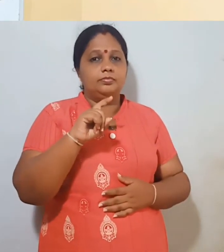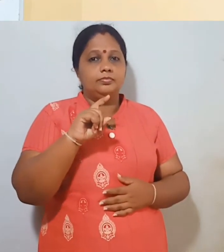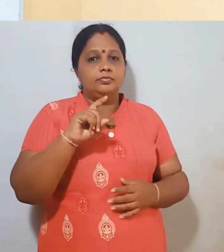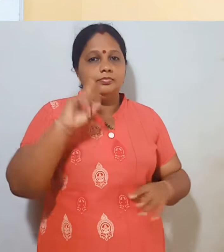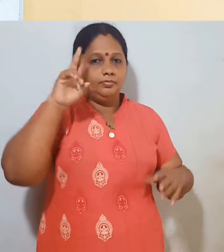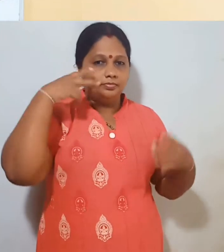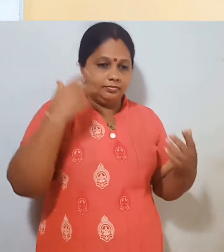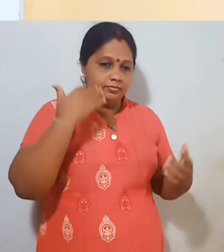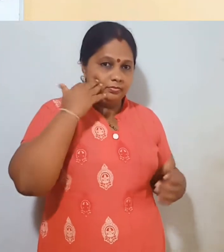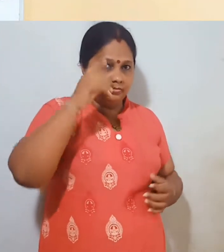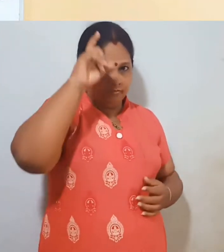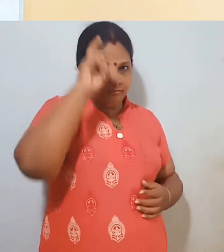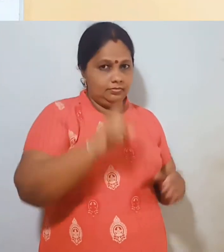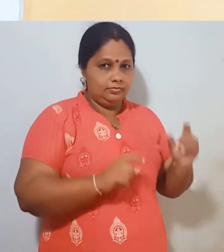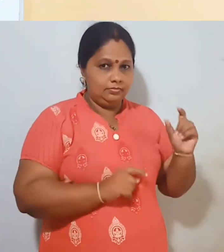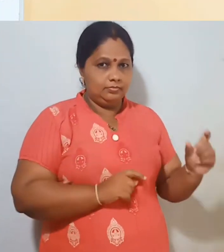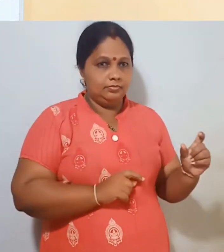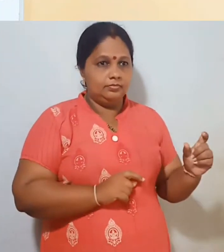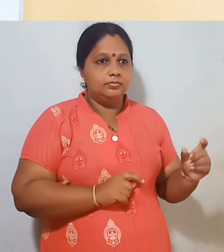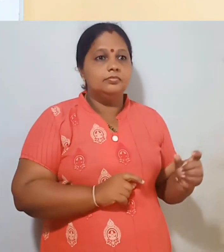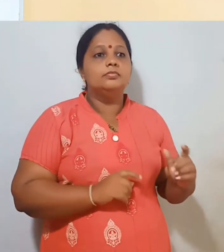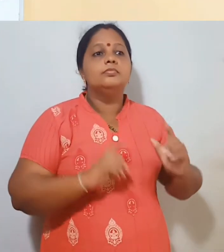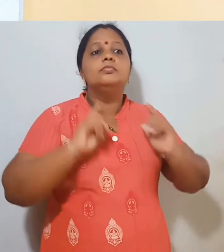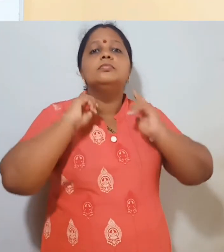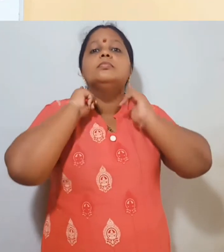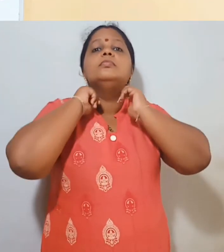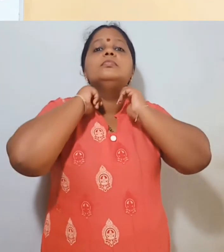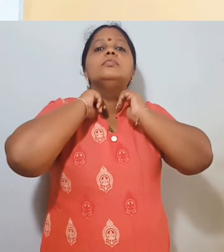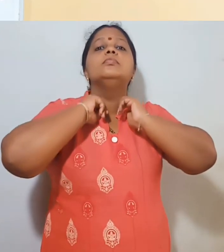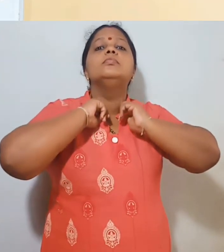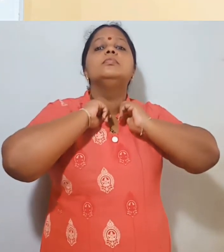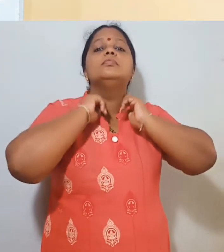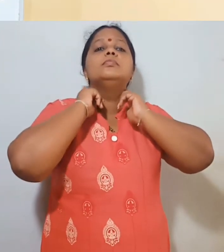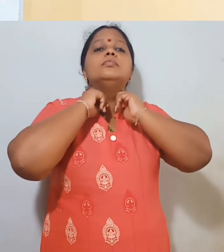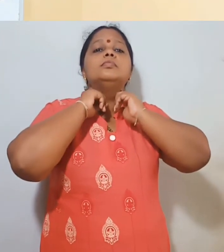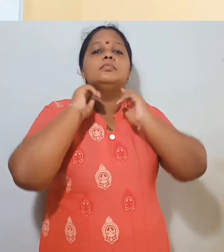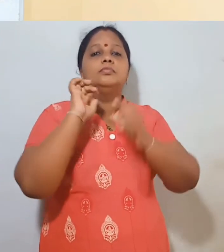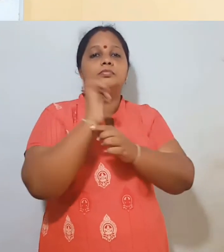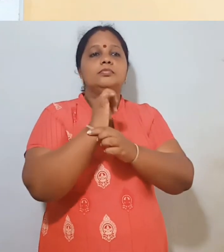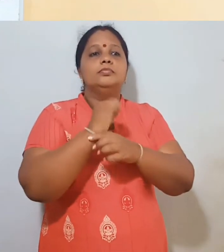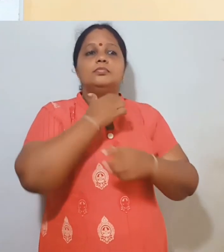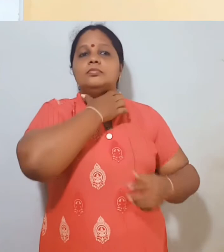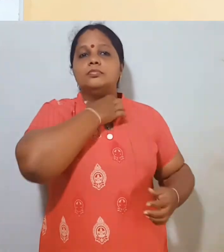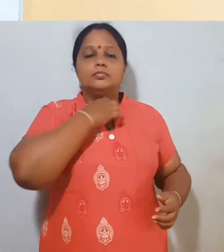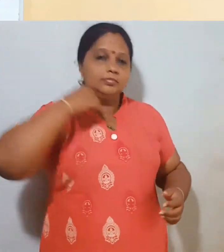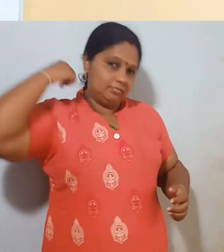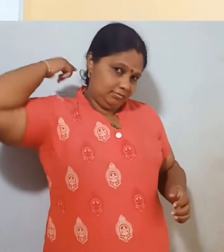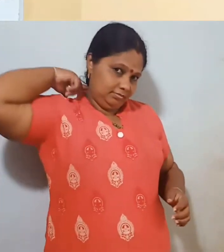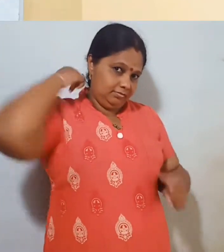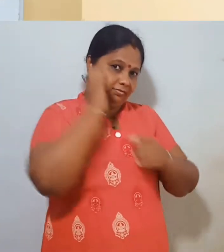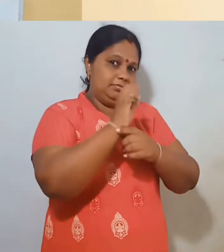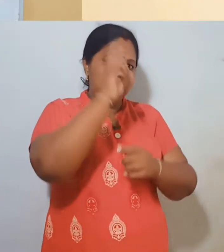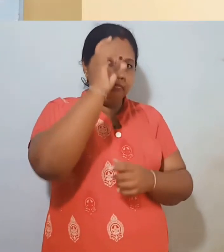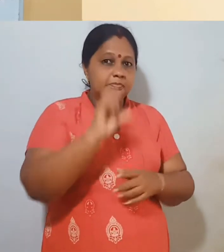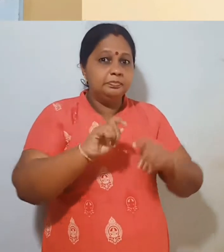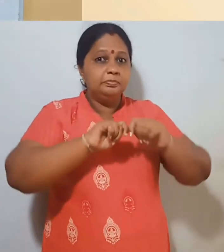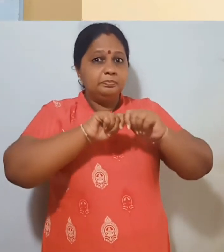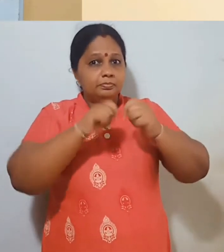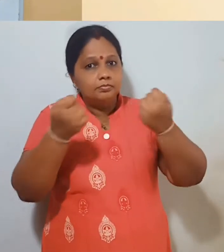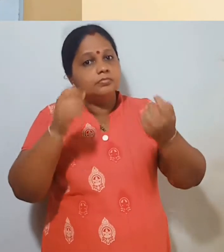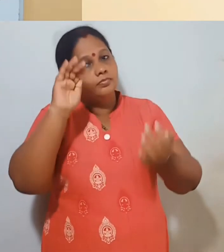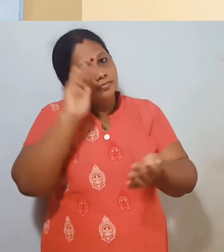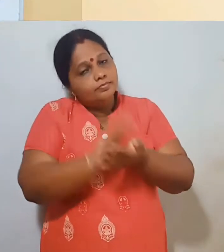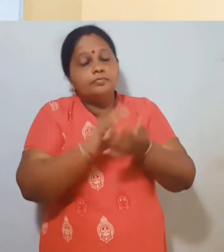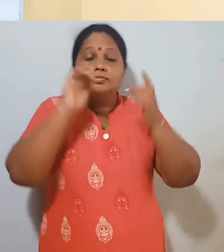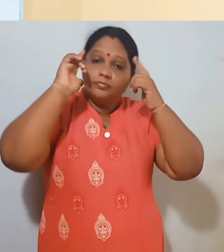இருக்கிற ஒரு நோயாளிக்கு கழுத்து எலும்பு, கழுத்தில் இருக்கிற உள்ளந்தண்டு எலும்புகள் உடைஞ்சிருக்கிறதுக்கு